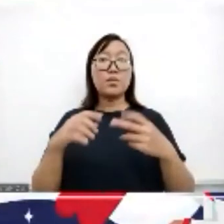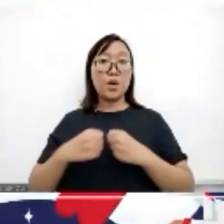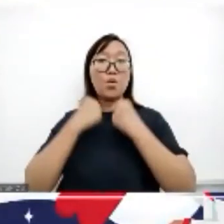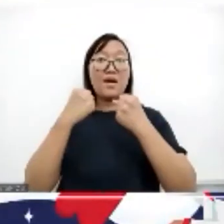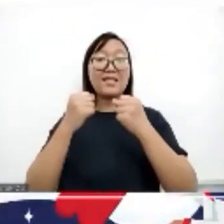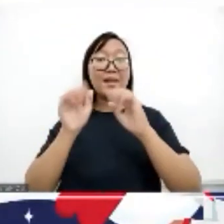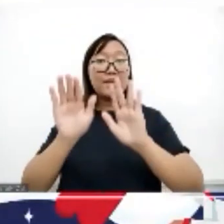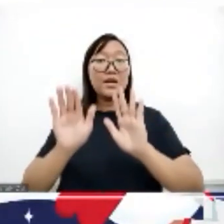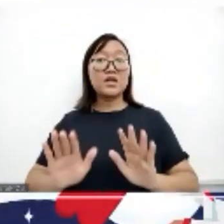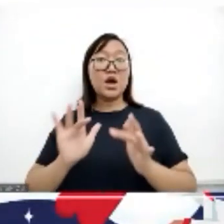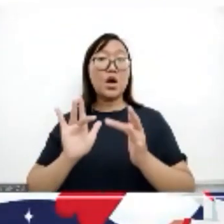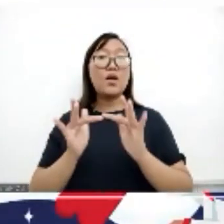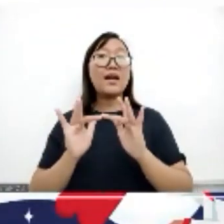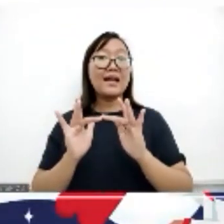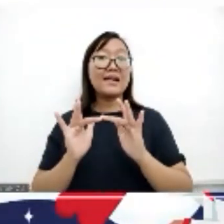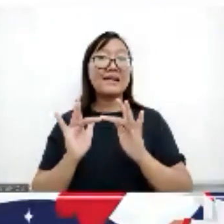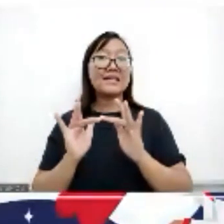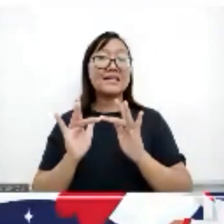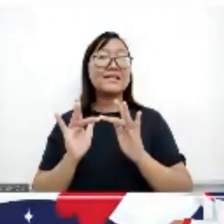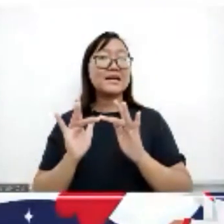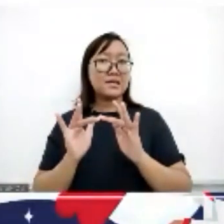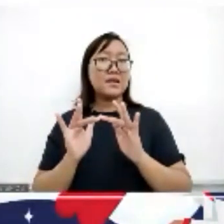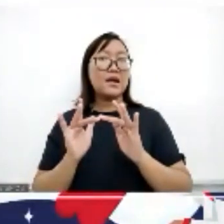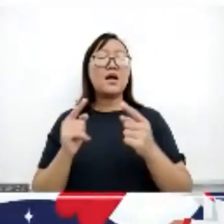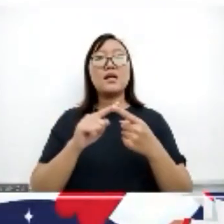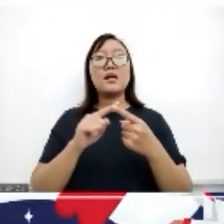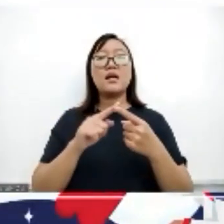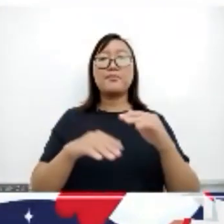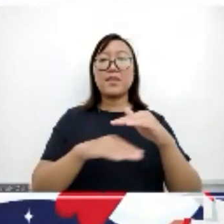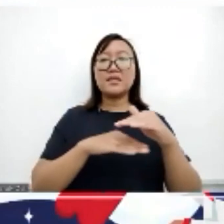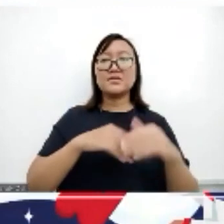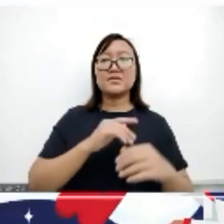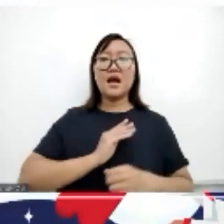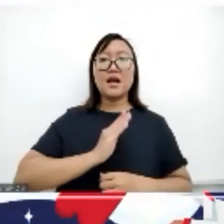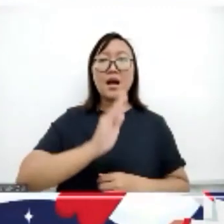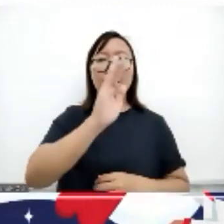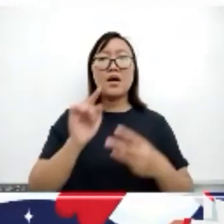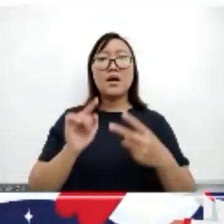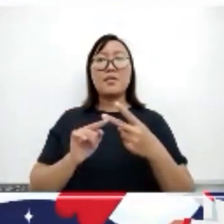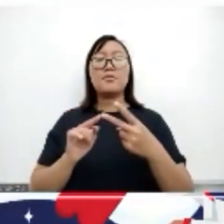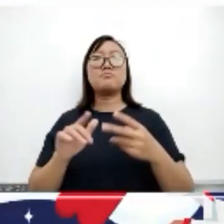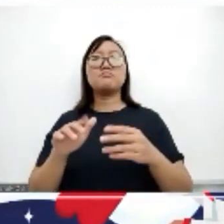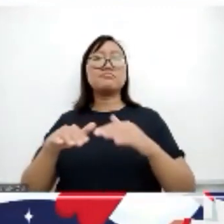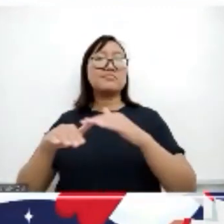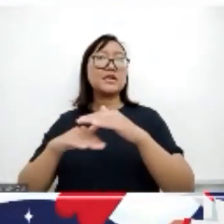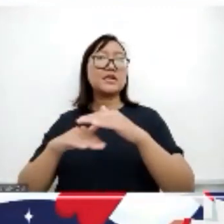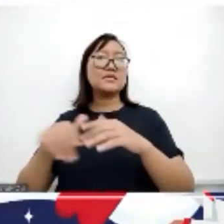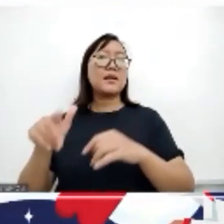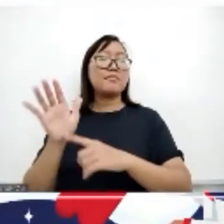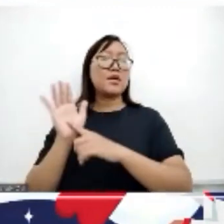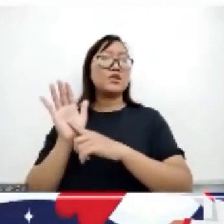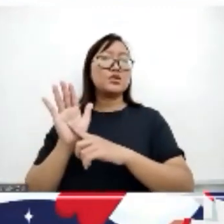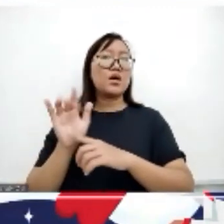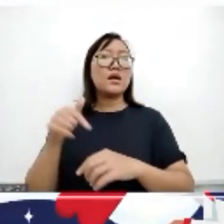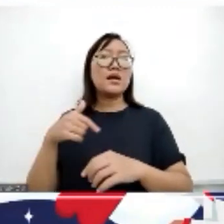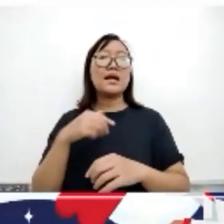baik yang berbasis agama maupun tidak lembaga pers mahasiswa itu kami bekerjasama dengan el-bukhari